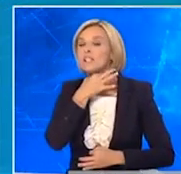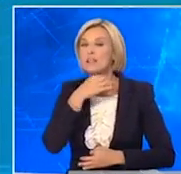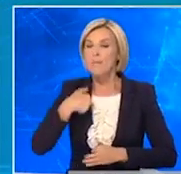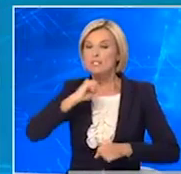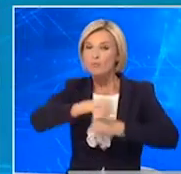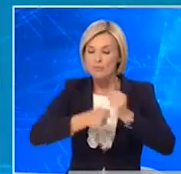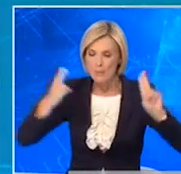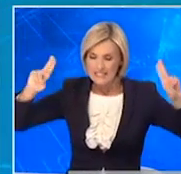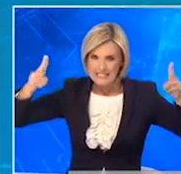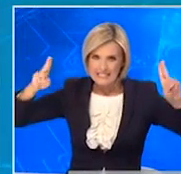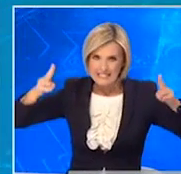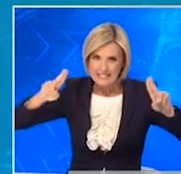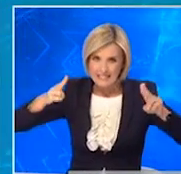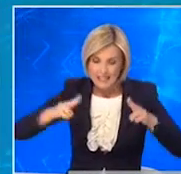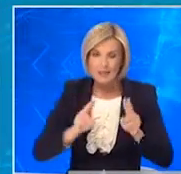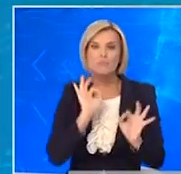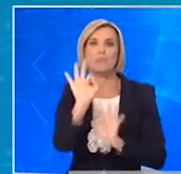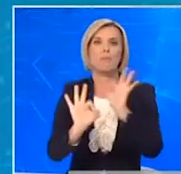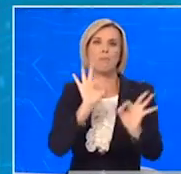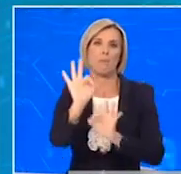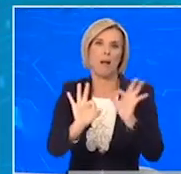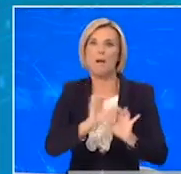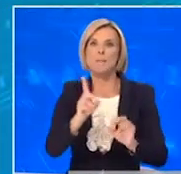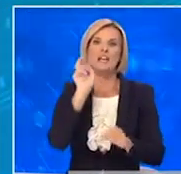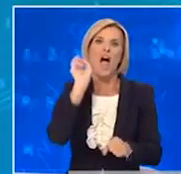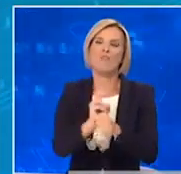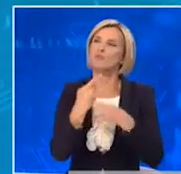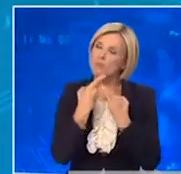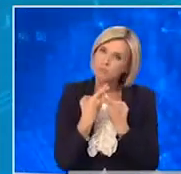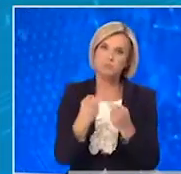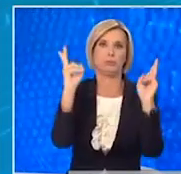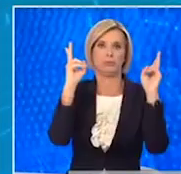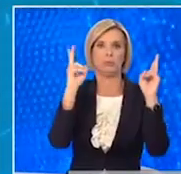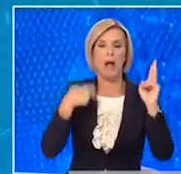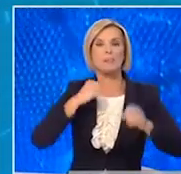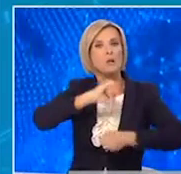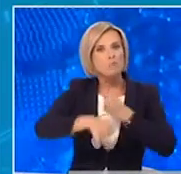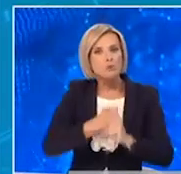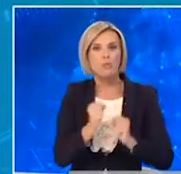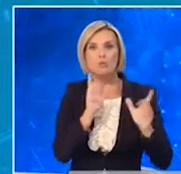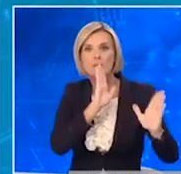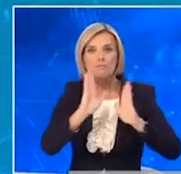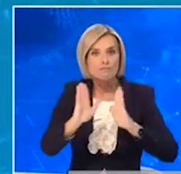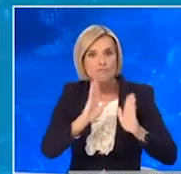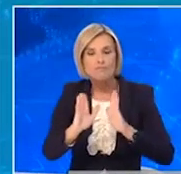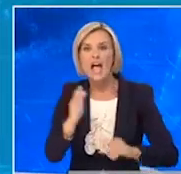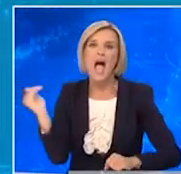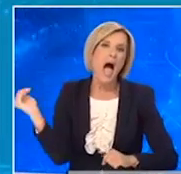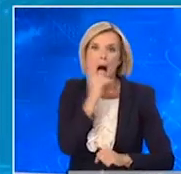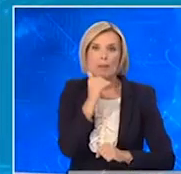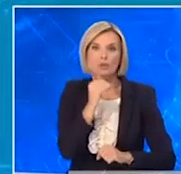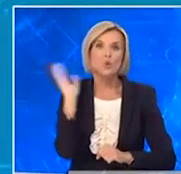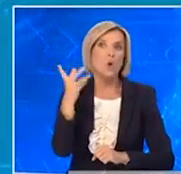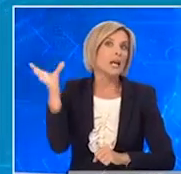επιτρέψουμε ο όγκος των κρουσμάτων να γίνει τέτοιος που δεν θα μας επιτρέπει σε άμεσες ακαριές